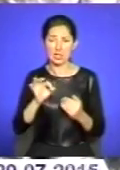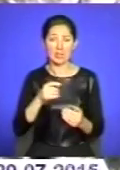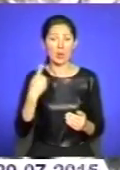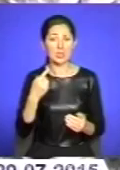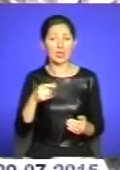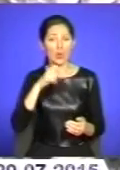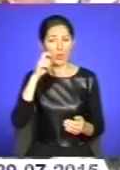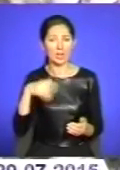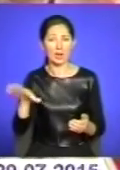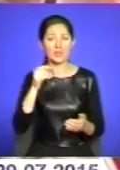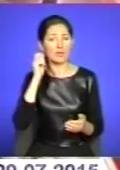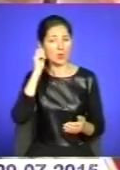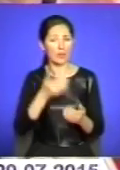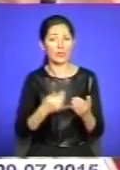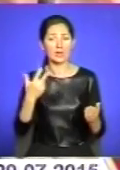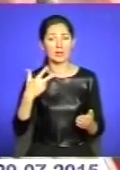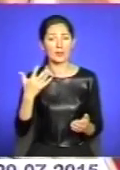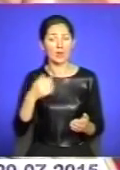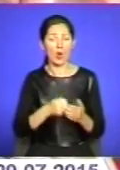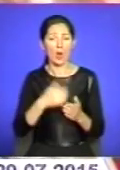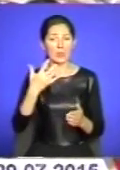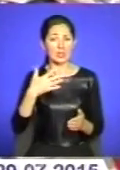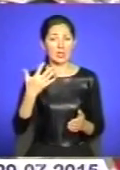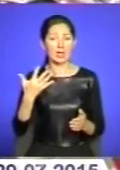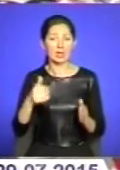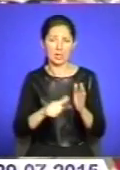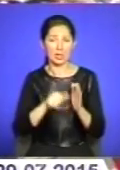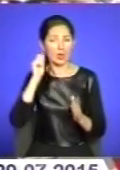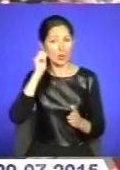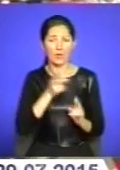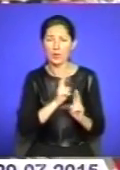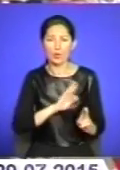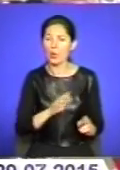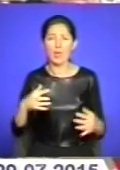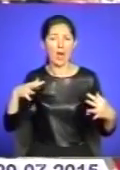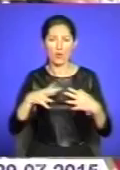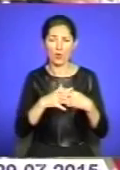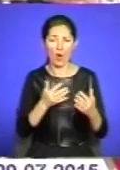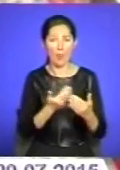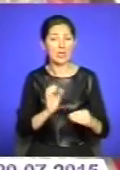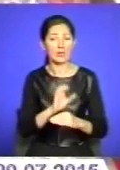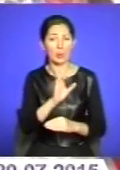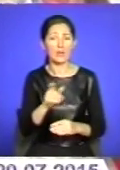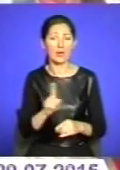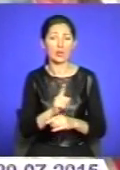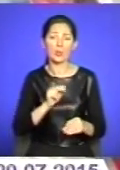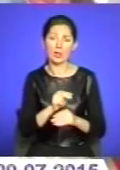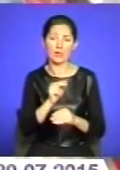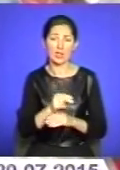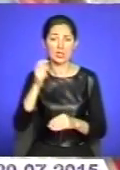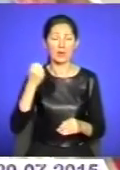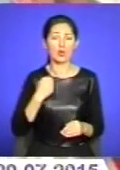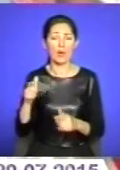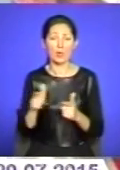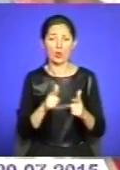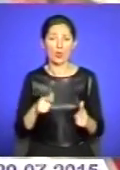до 60 років. Ніхто з них ще не воював. Перед відправленням у Тернополі проходили військову підготовку. На сході також буде військове